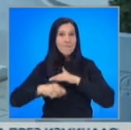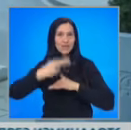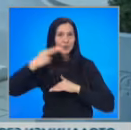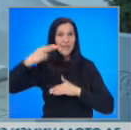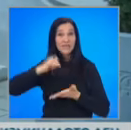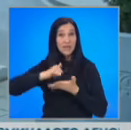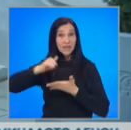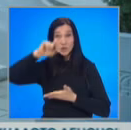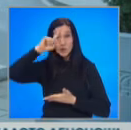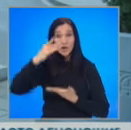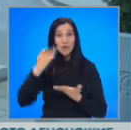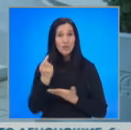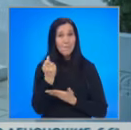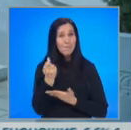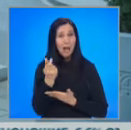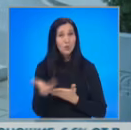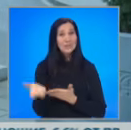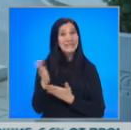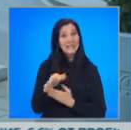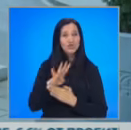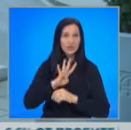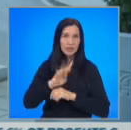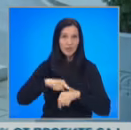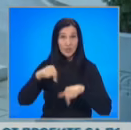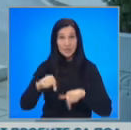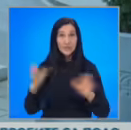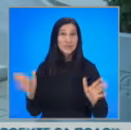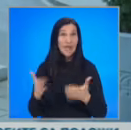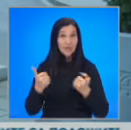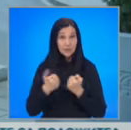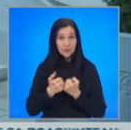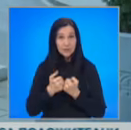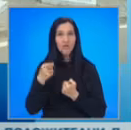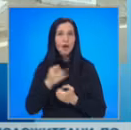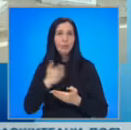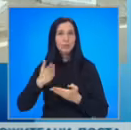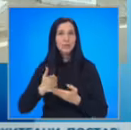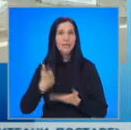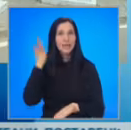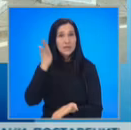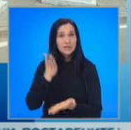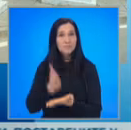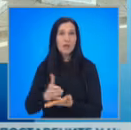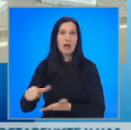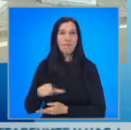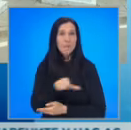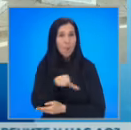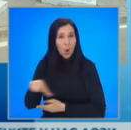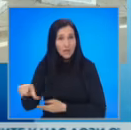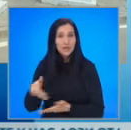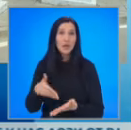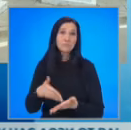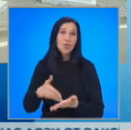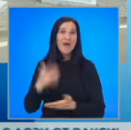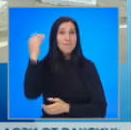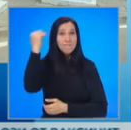Летище София, където малко след 14 часа днес е станал инцидента. Това е последната спирка по линията, затова и машинистът